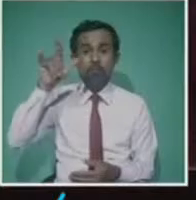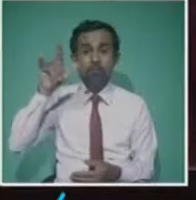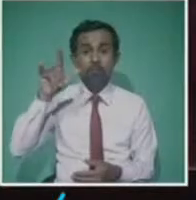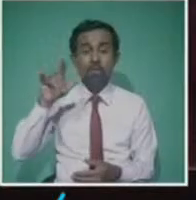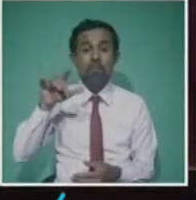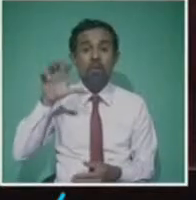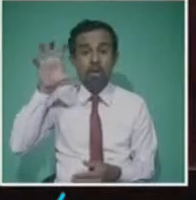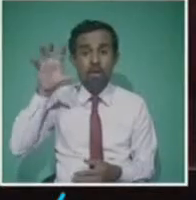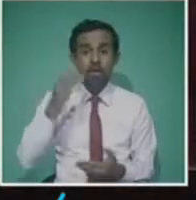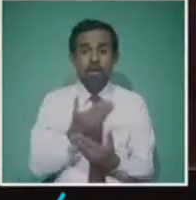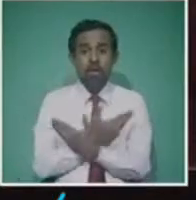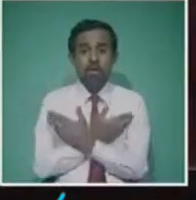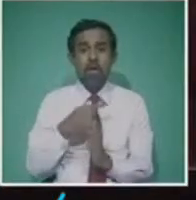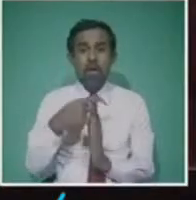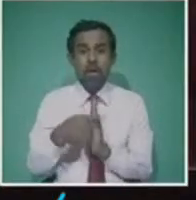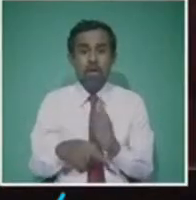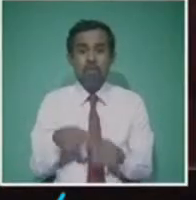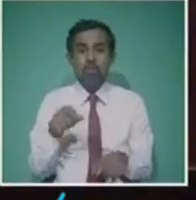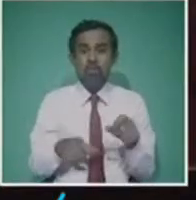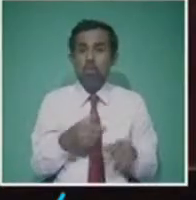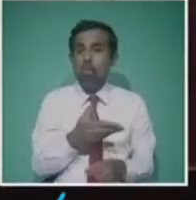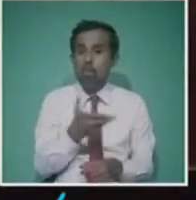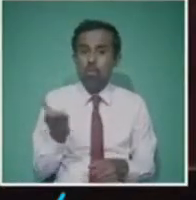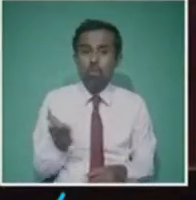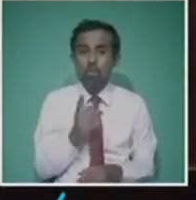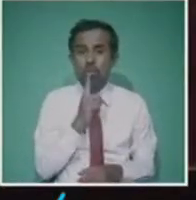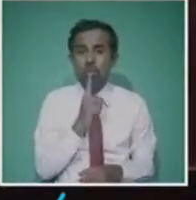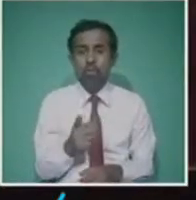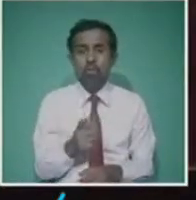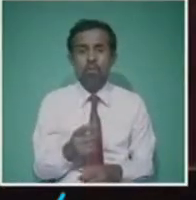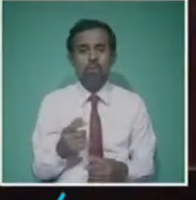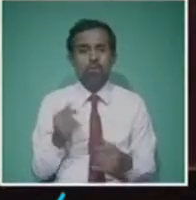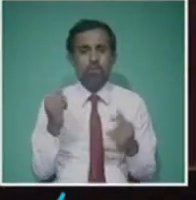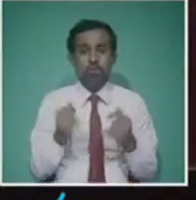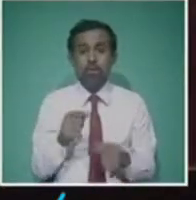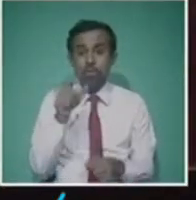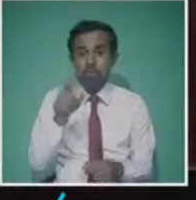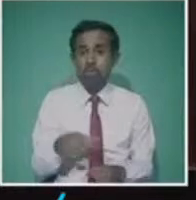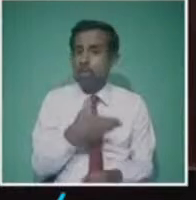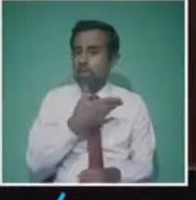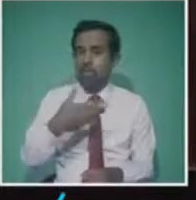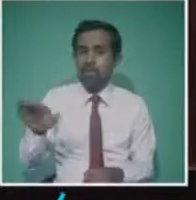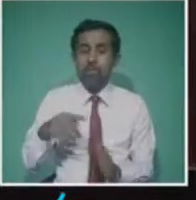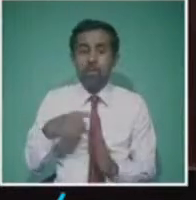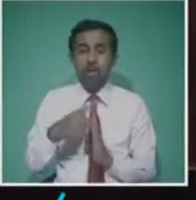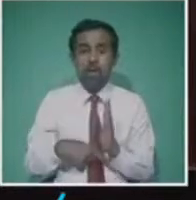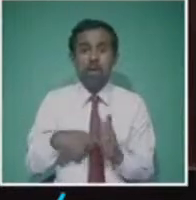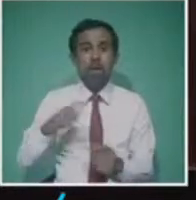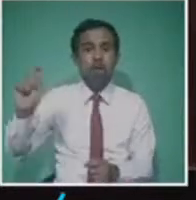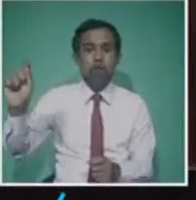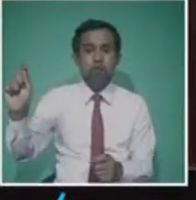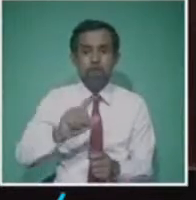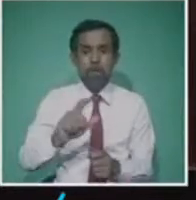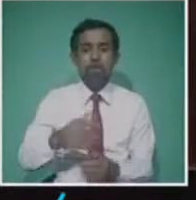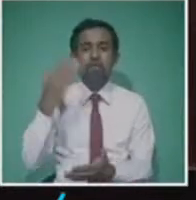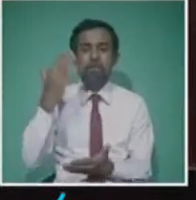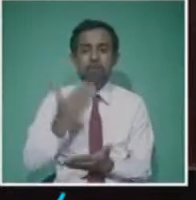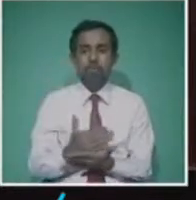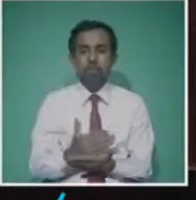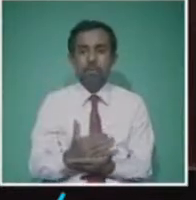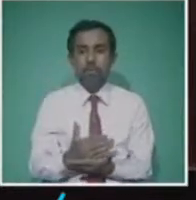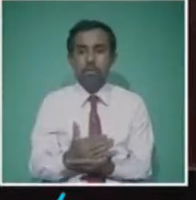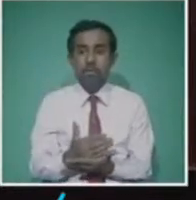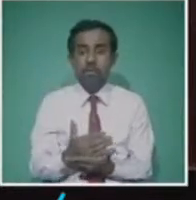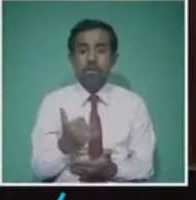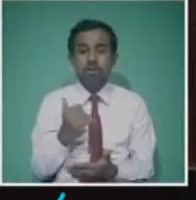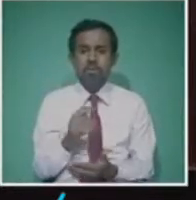ආදරේ ලාංකිකයන්ගේ නිල්ලා සිටිනවා. දූෂිතයන් එළවනකම් මේ රටට ප්‍රේෂණ එවීම නවත්තන්න කියලා.